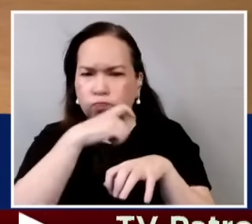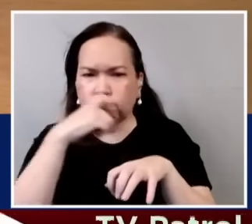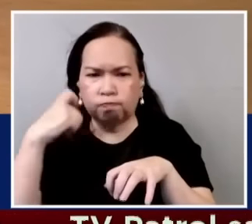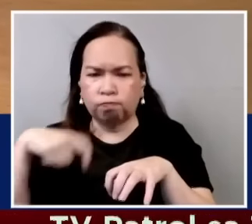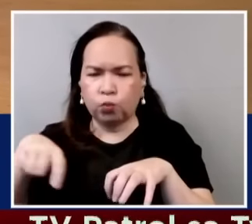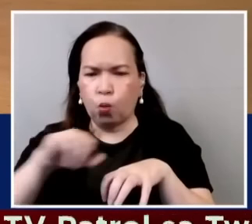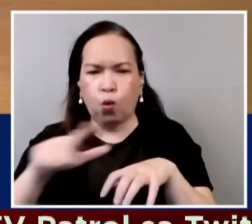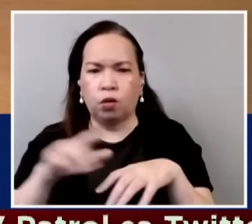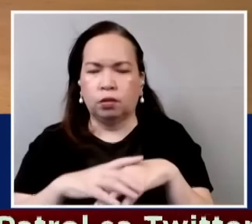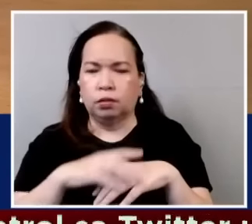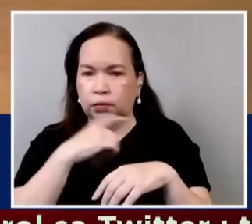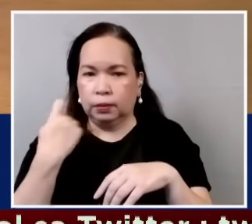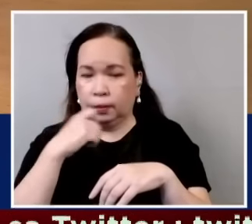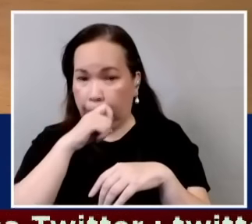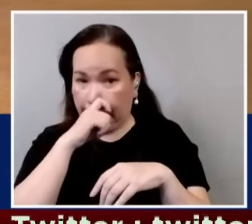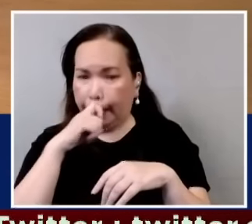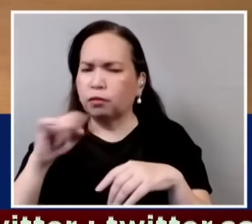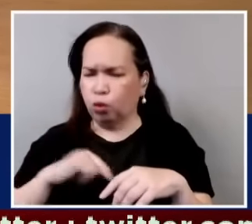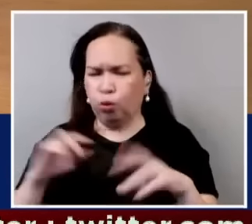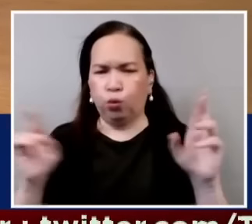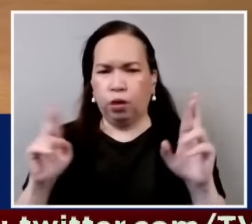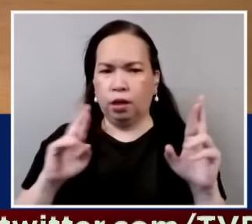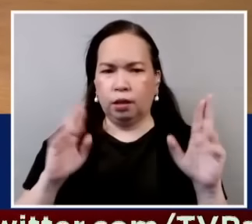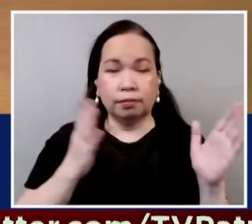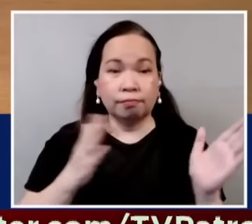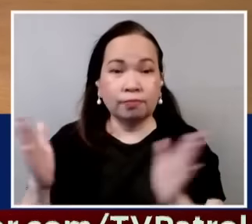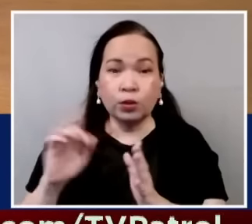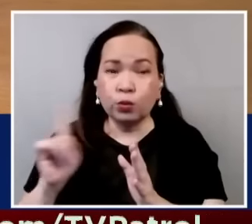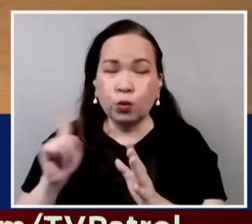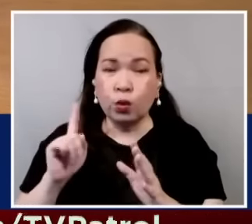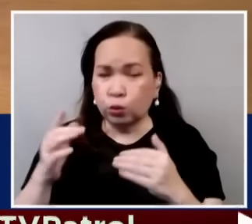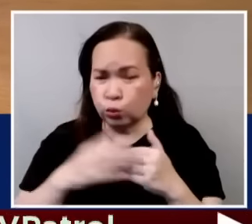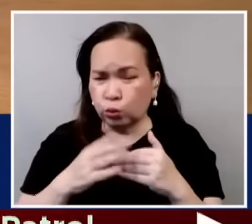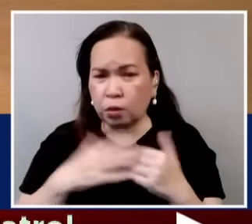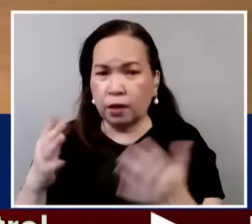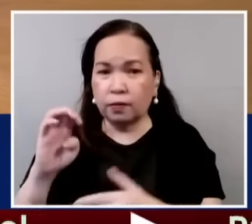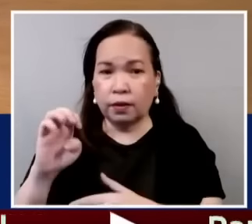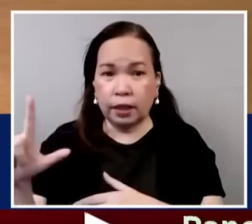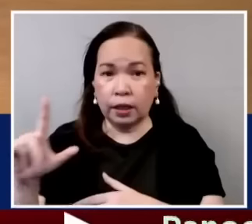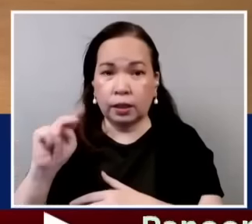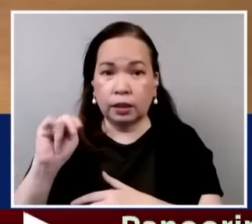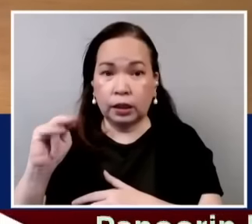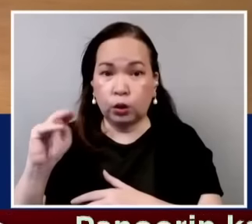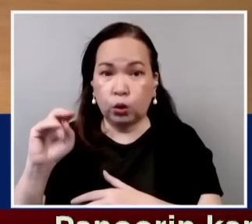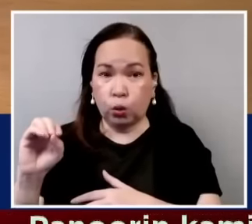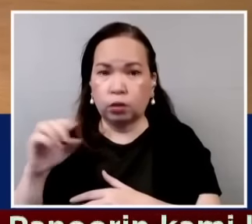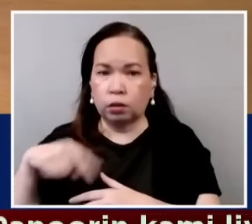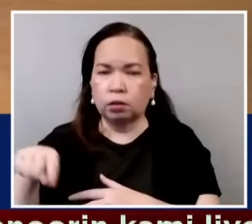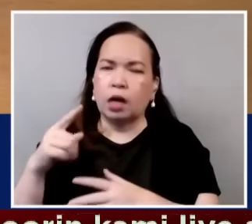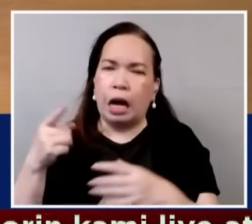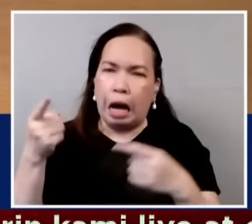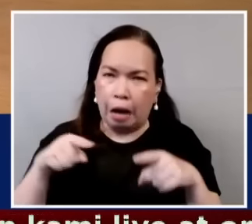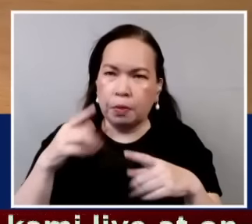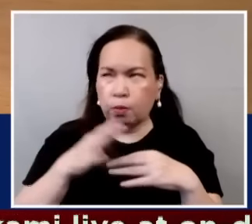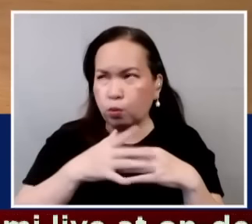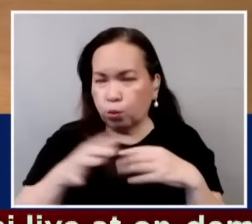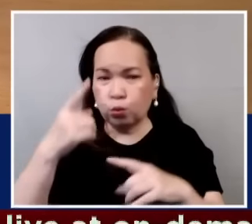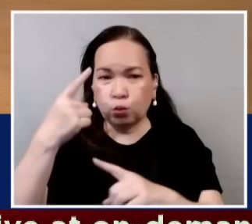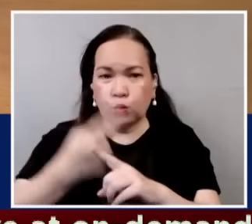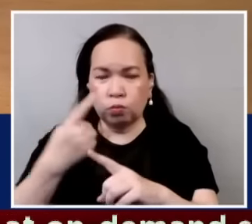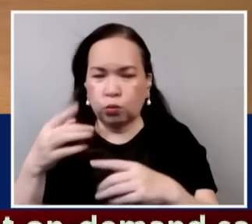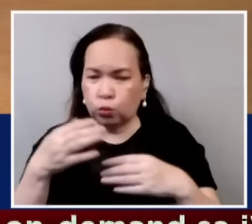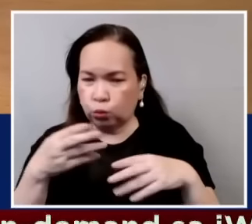Tayo rin ay naghahanda sa El Nino na nagbabadyang tumama sa mga darating na buwan. Nagsimula na tayong